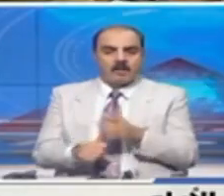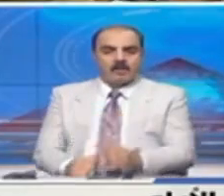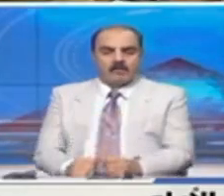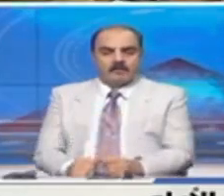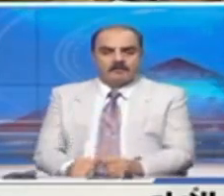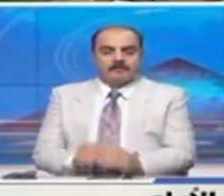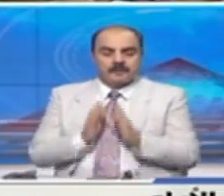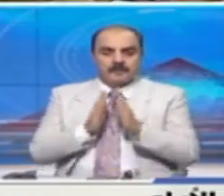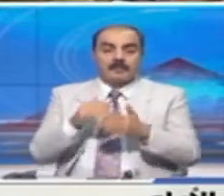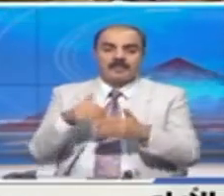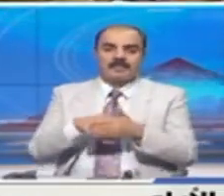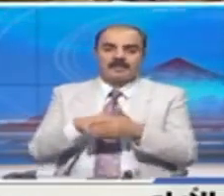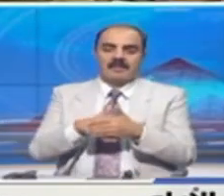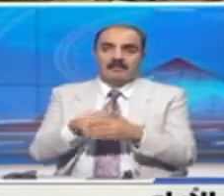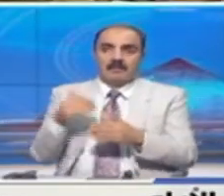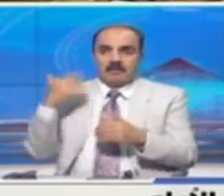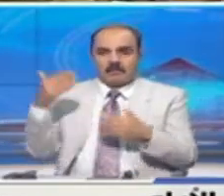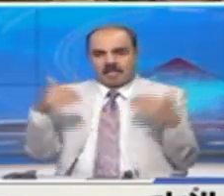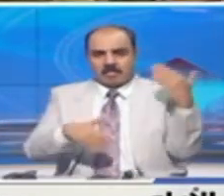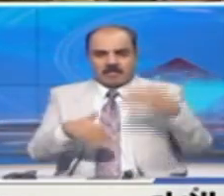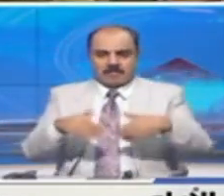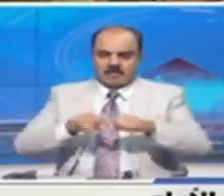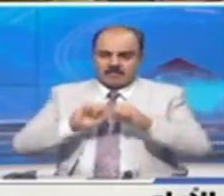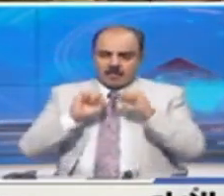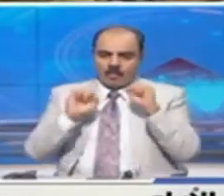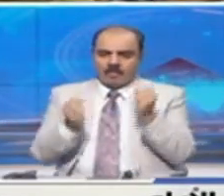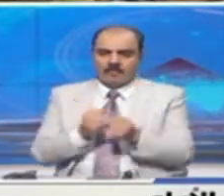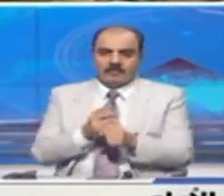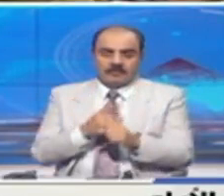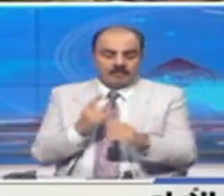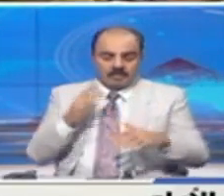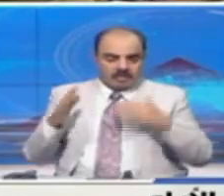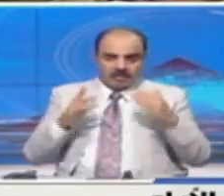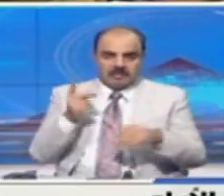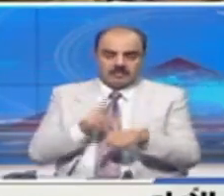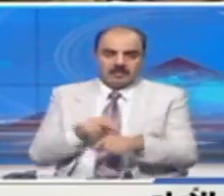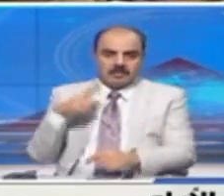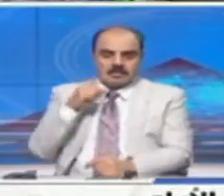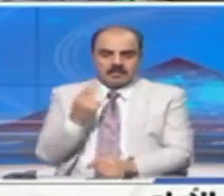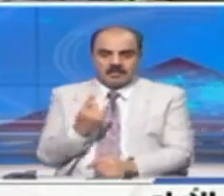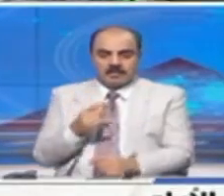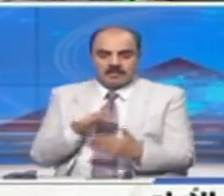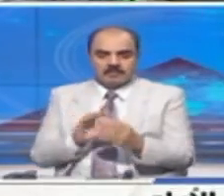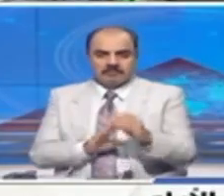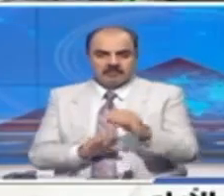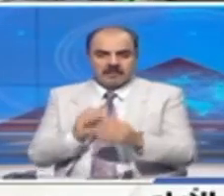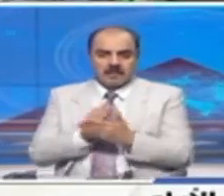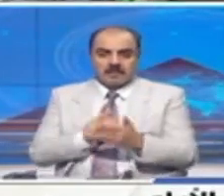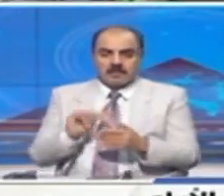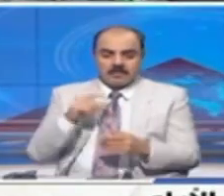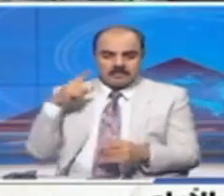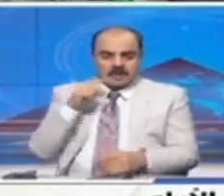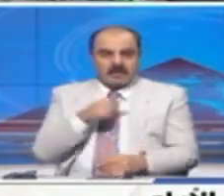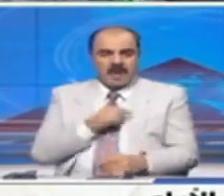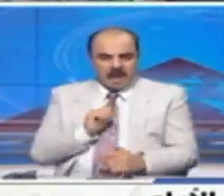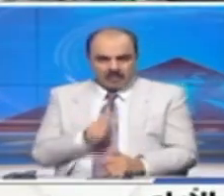ملفا الانتخابات والتدخلات الأجنبية في أزمة ليبيا، بالإضافة إلى الصعوبات الأمنية والسياسية التي تحول